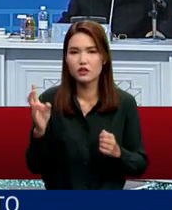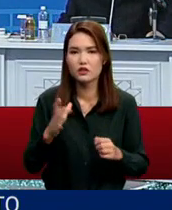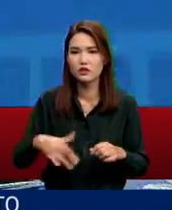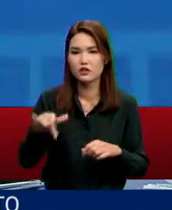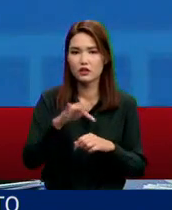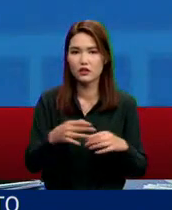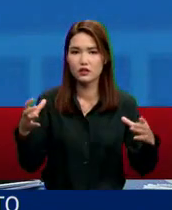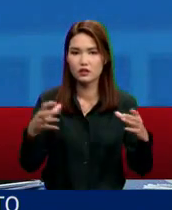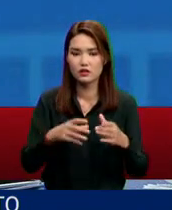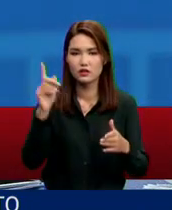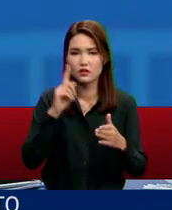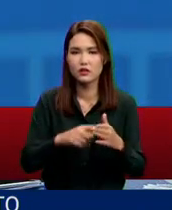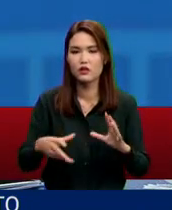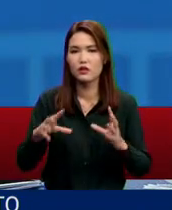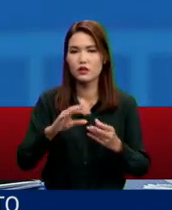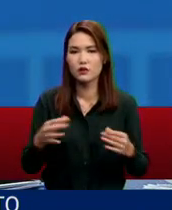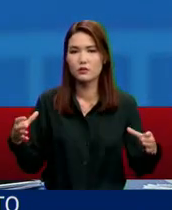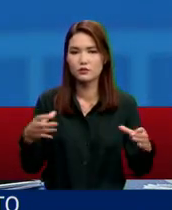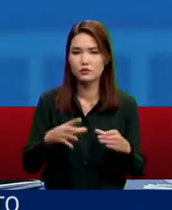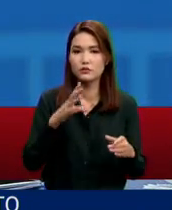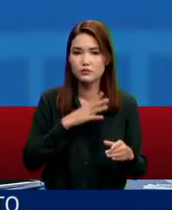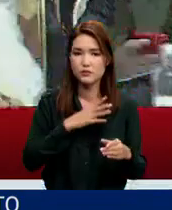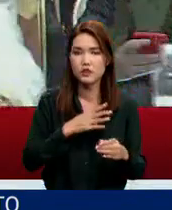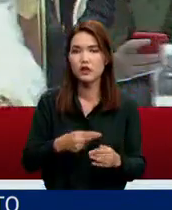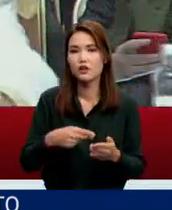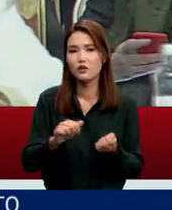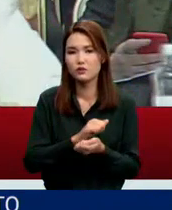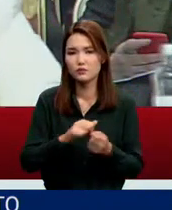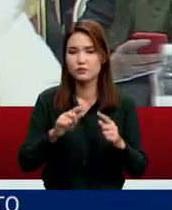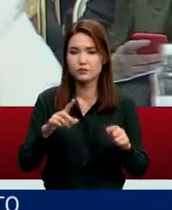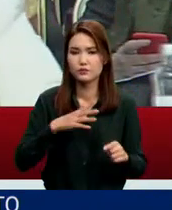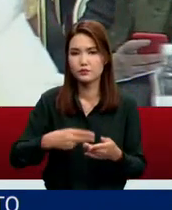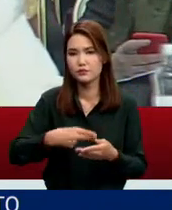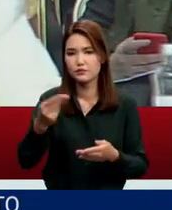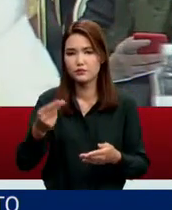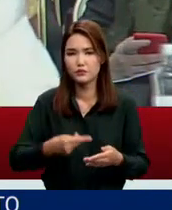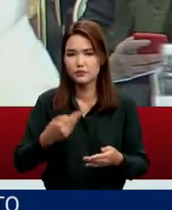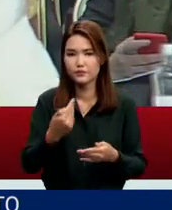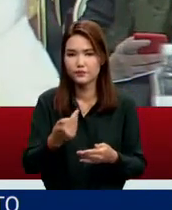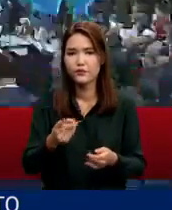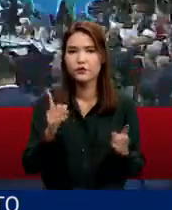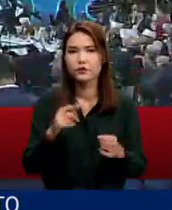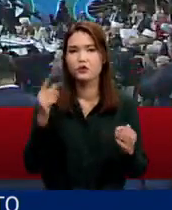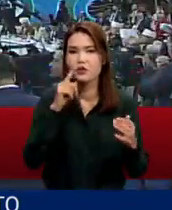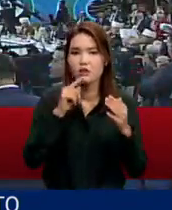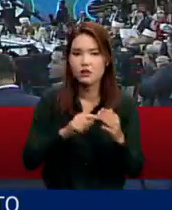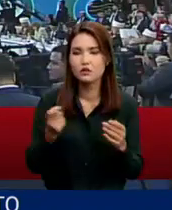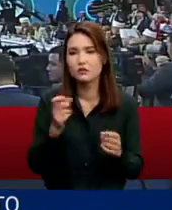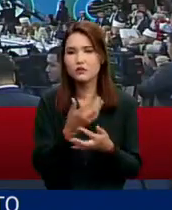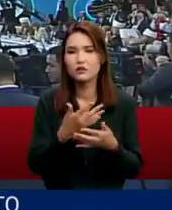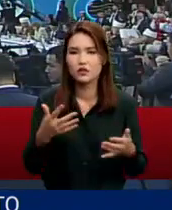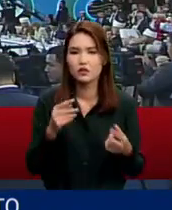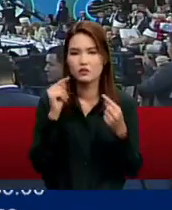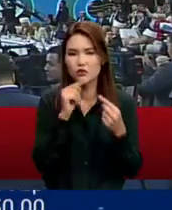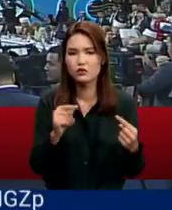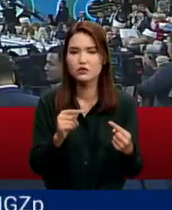көздейді. Ал билік басындағыларды әлемнің тұрақсыздануына әкелетін барлық агрессивті әрекеттер мен қан төгісті тоқтатуға шақырады. Сонымен